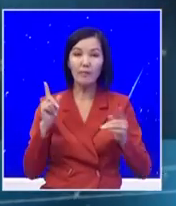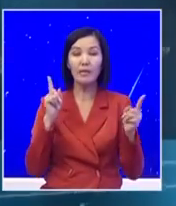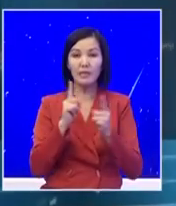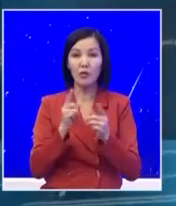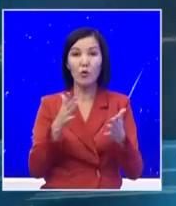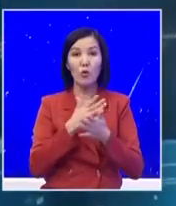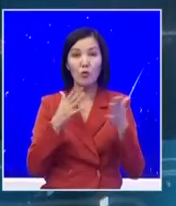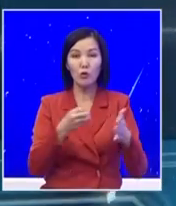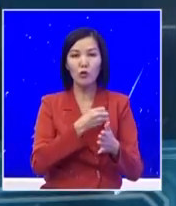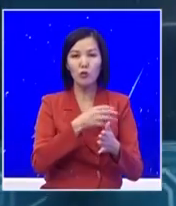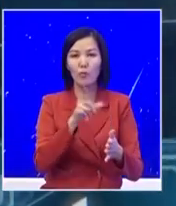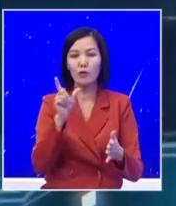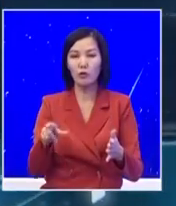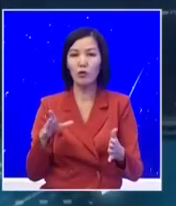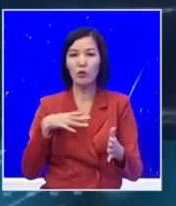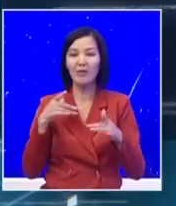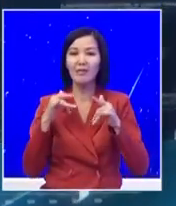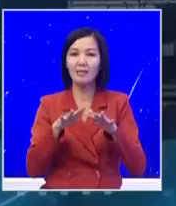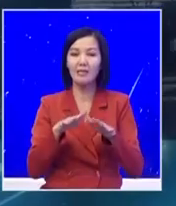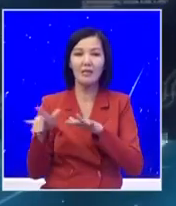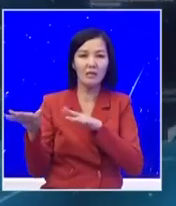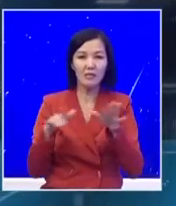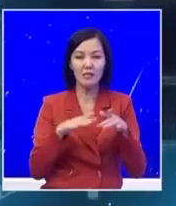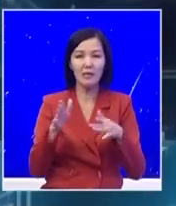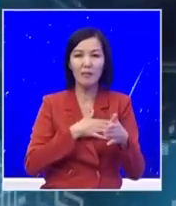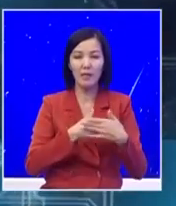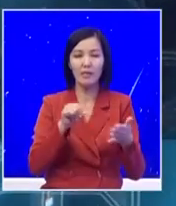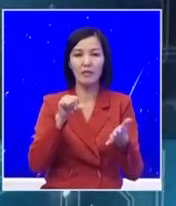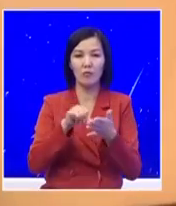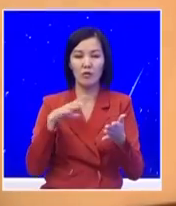жүректі азаматтың сөзі де, ісі де нағыз іріліктің үлгісі еді.